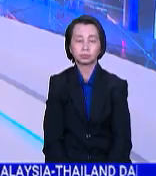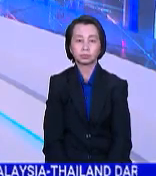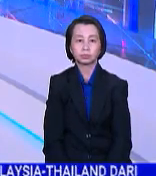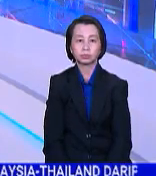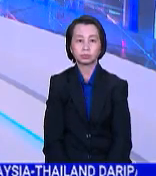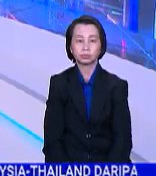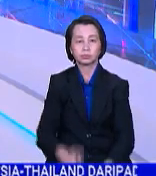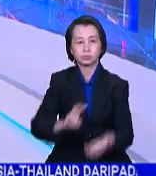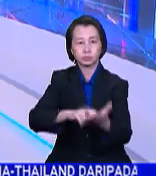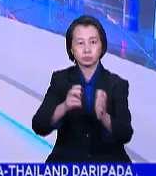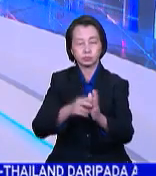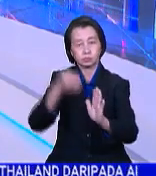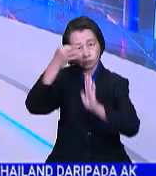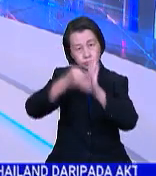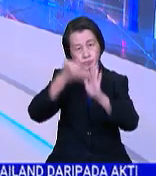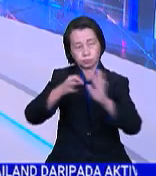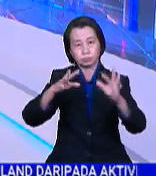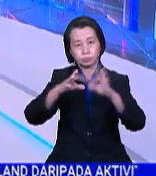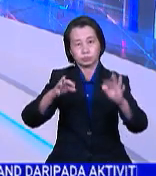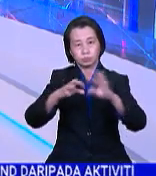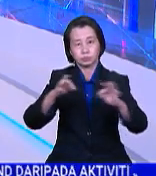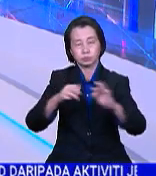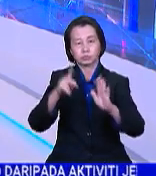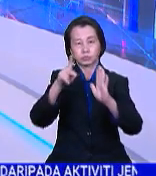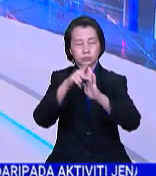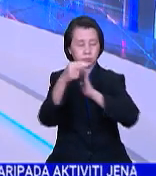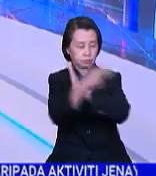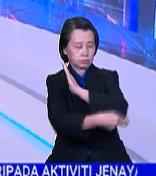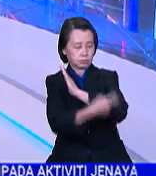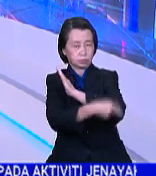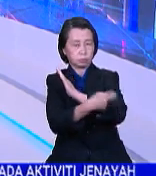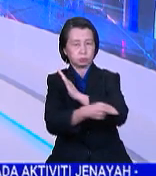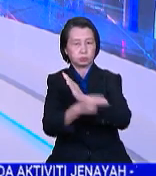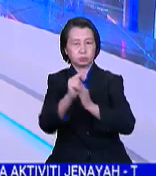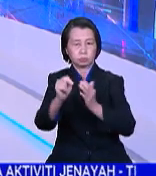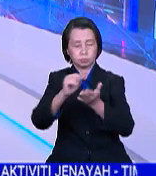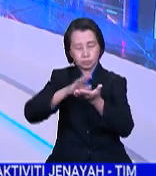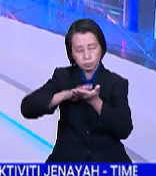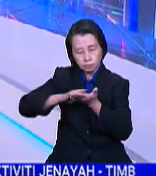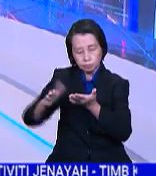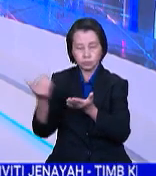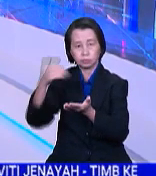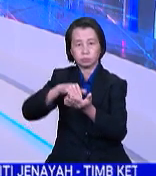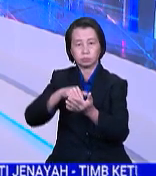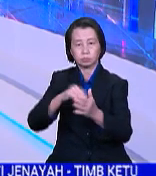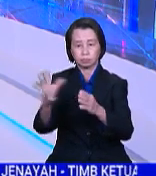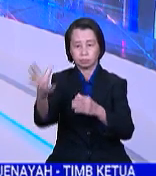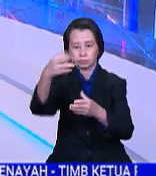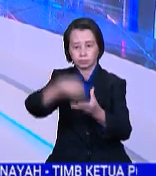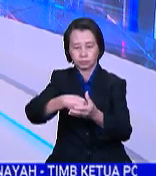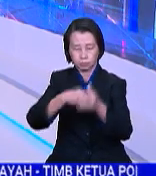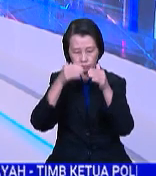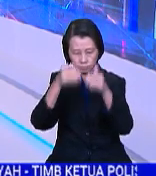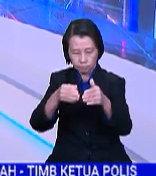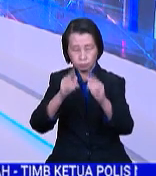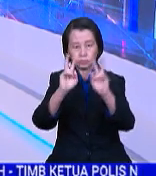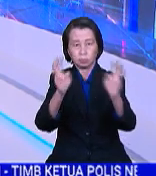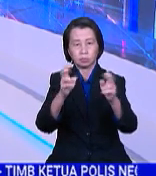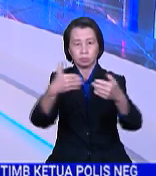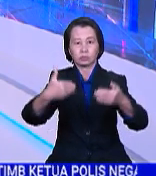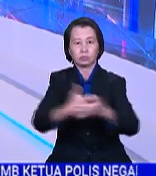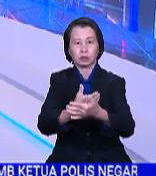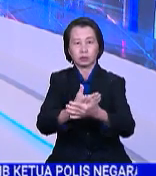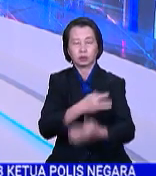Definisi genre filem cerika berunsur kenegaraan dimurnikan semula dengan memasukkan skop tema